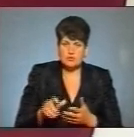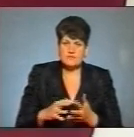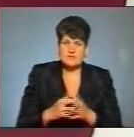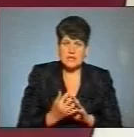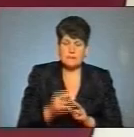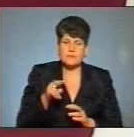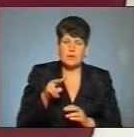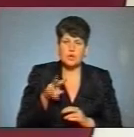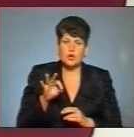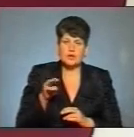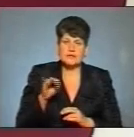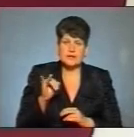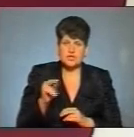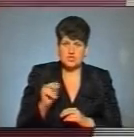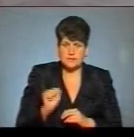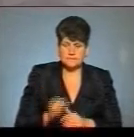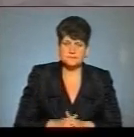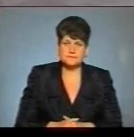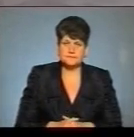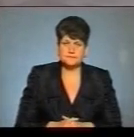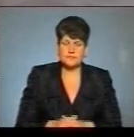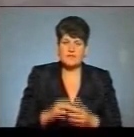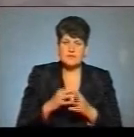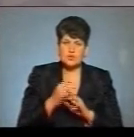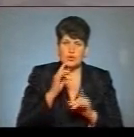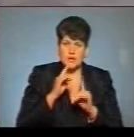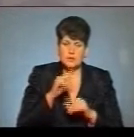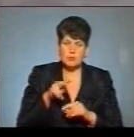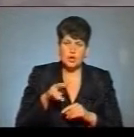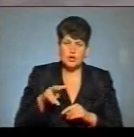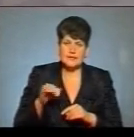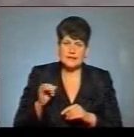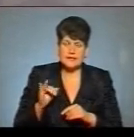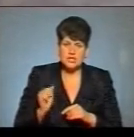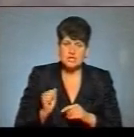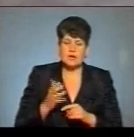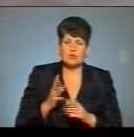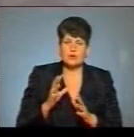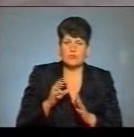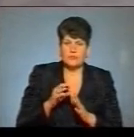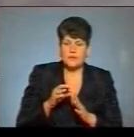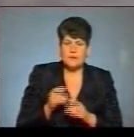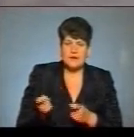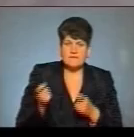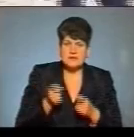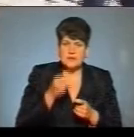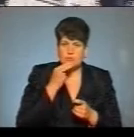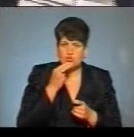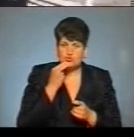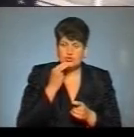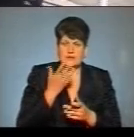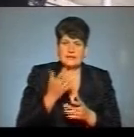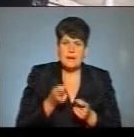Плотича, розповість Ірина Терлюк. До сільської ради Плотичі від Білецької громади, до якої входить це село, привезли продукти на Великдень